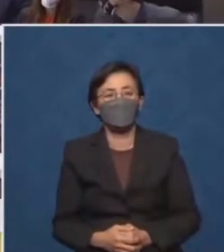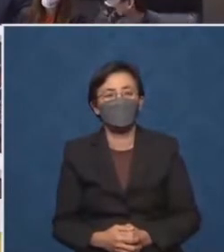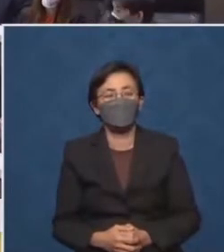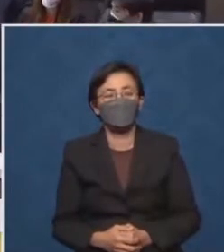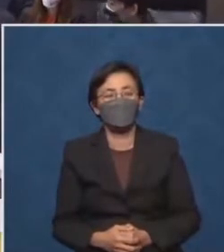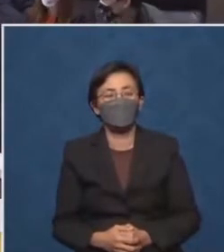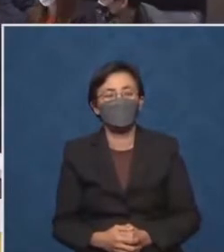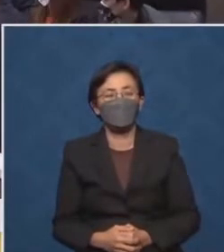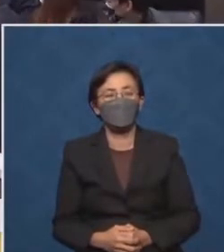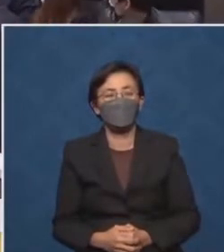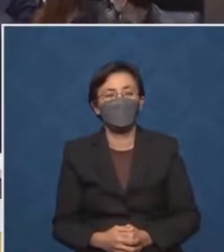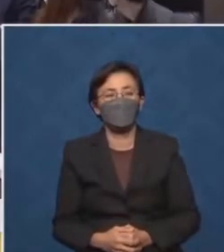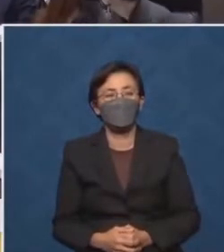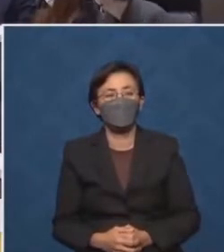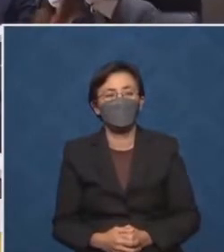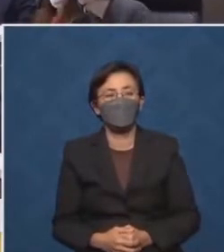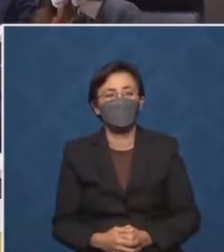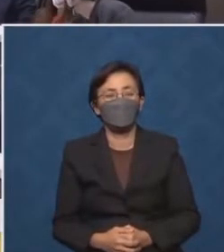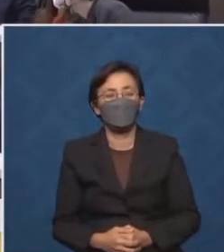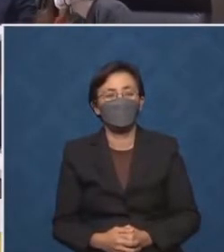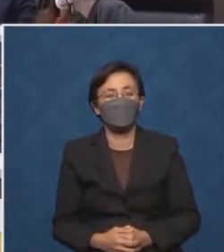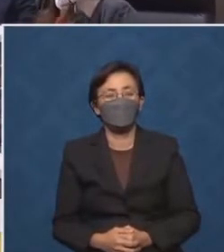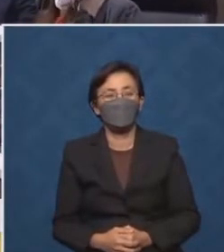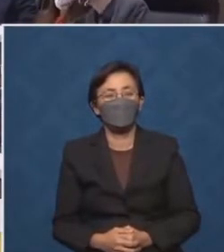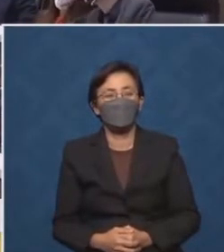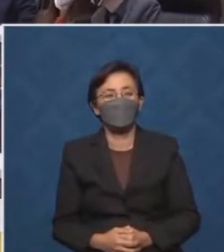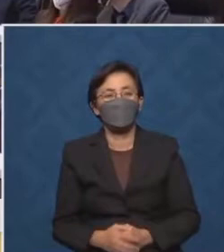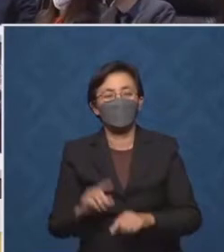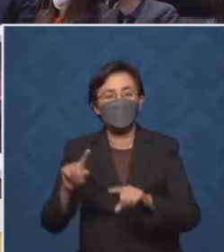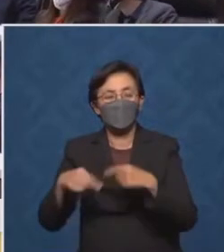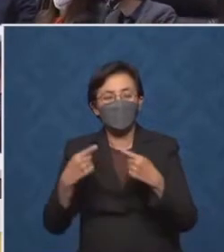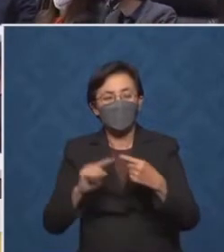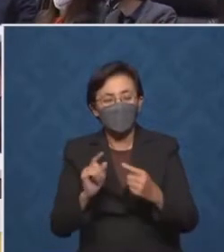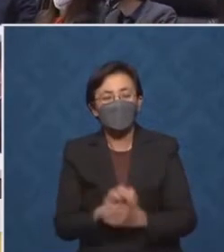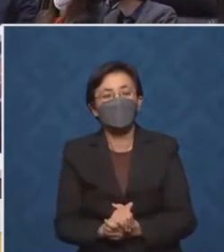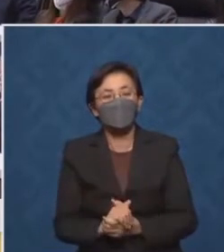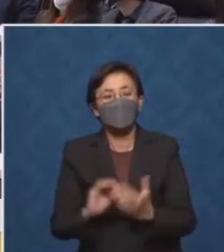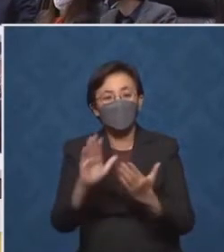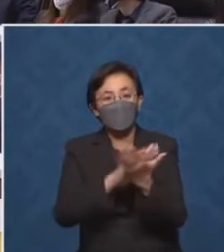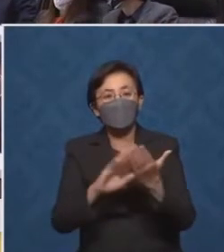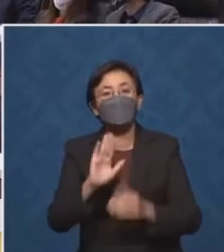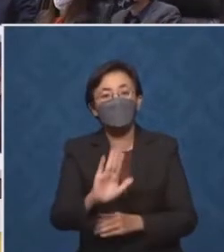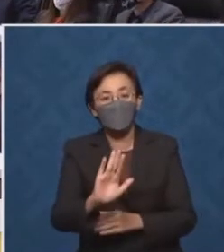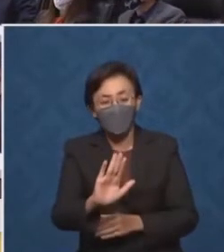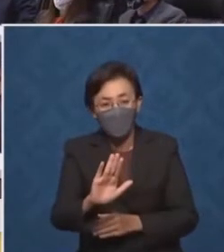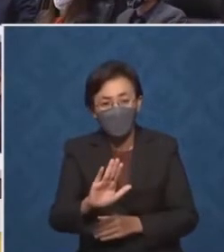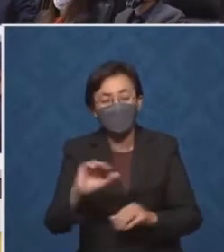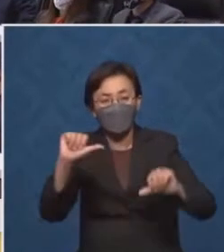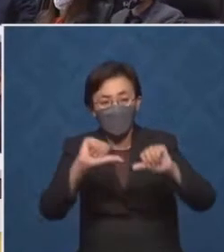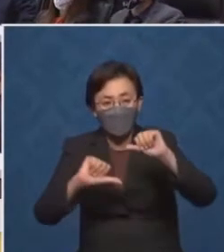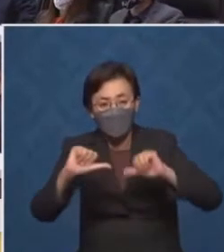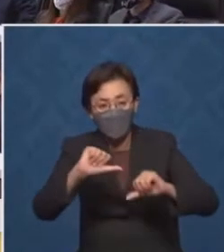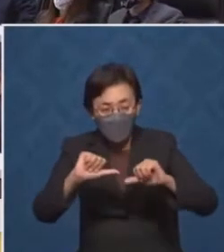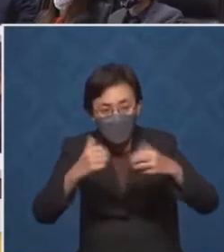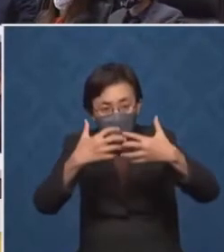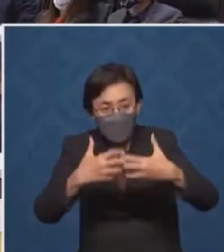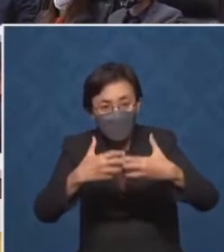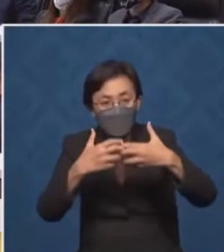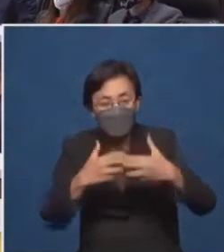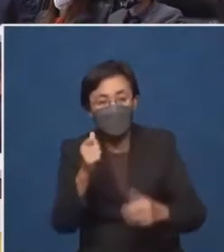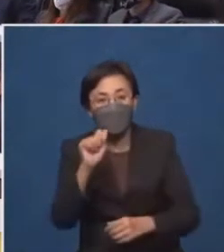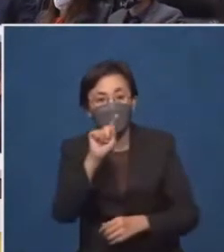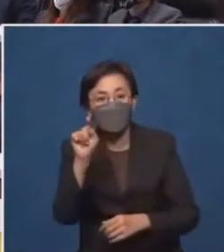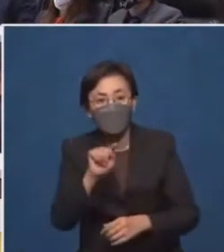ประเทศนั้นตอบกับมาครับบอกว่าอ้าว กประเทศคเป็ประเทศที่ผลิต AstraZeneca ไมใช่หอ